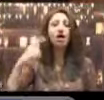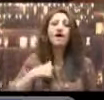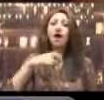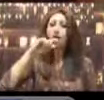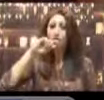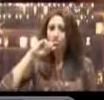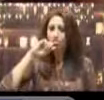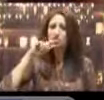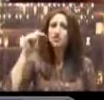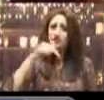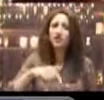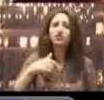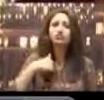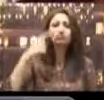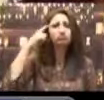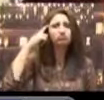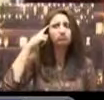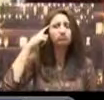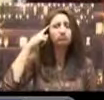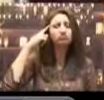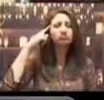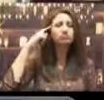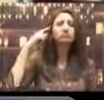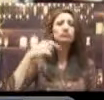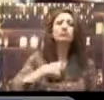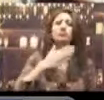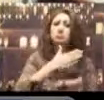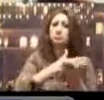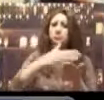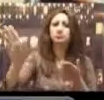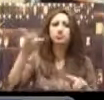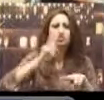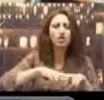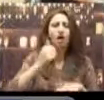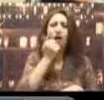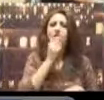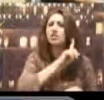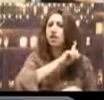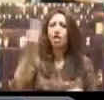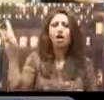وبيندم وممكن يتوب على اي حاجه يبقى شايف ان هو عملها غلط قبل كده،